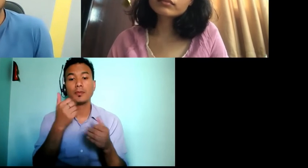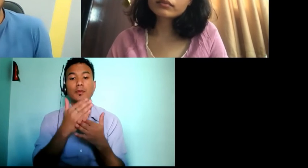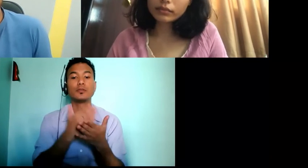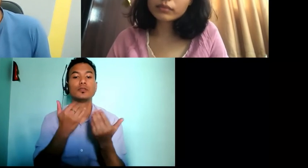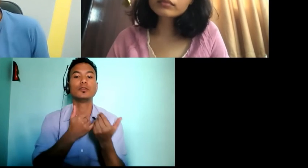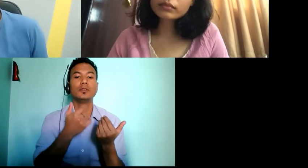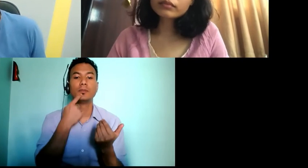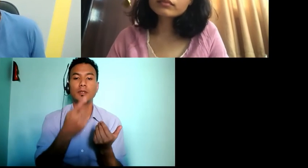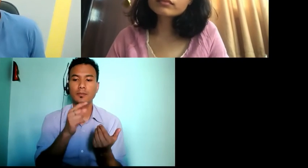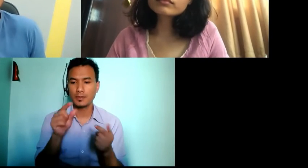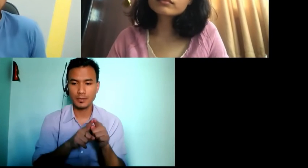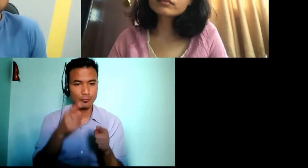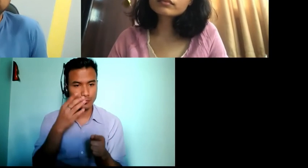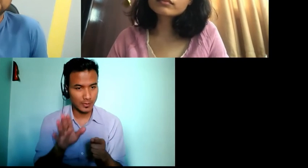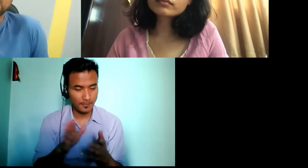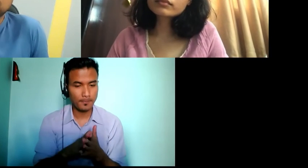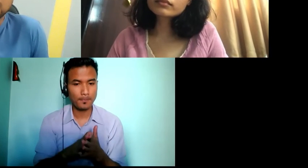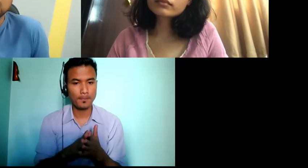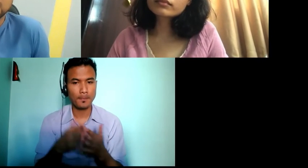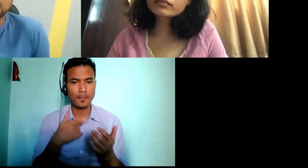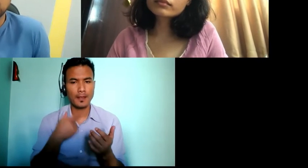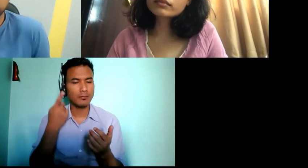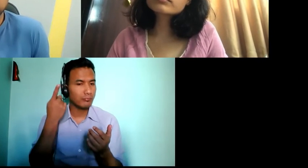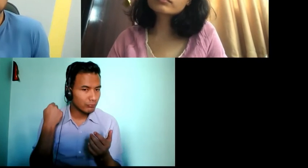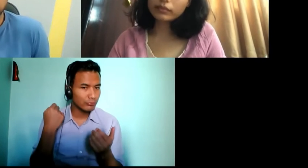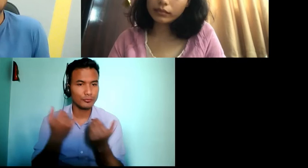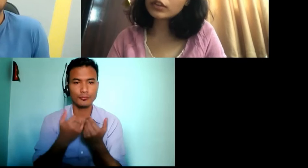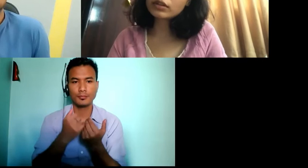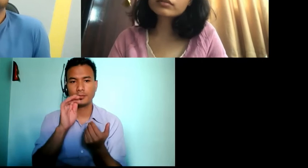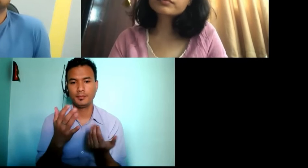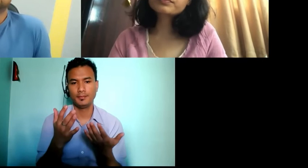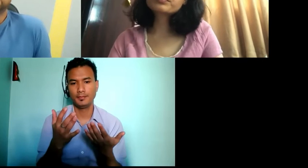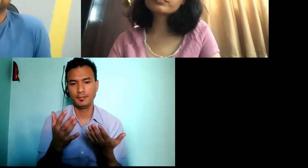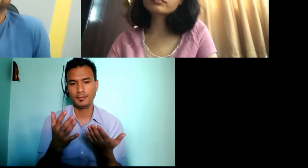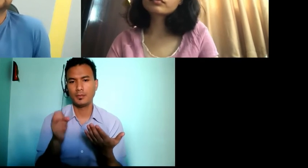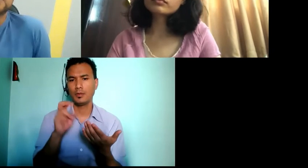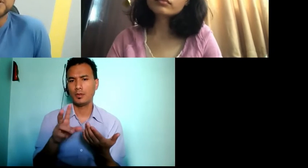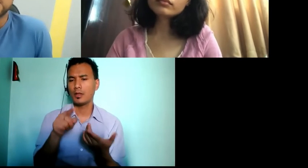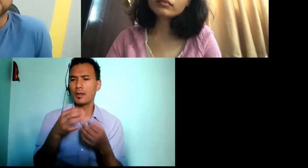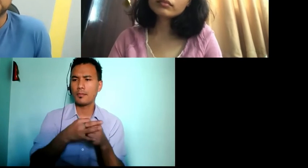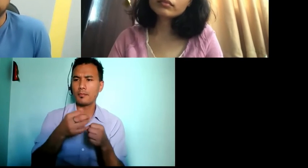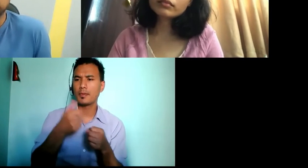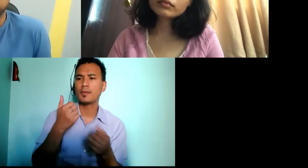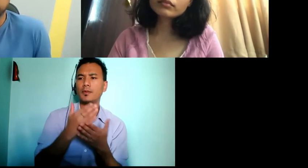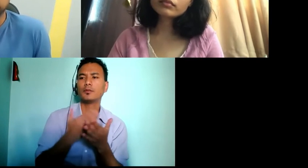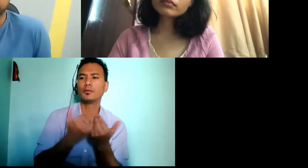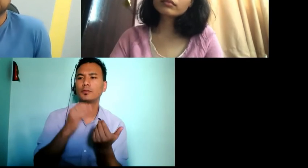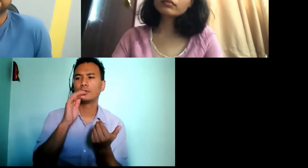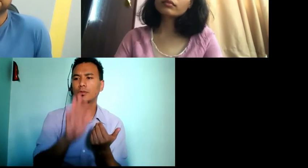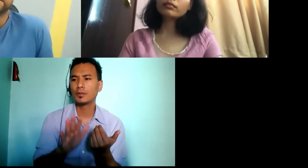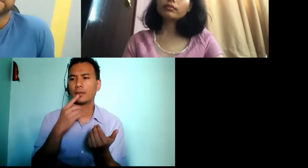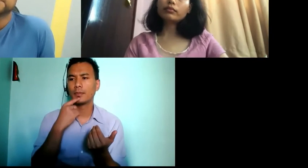गर्न मन छ यो भन्ने कुरा पनि हुन्छ। अब हामीले कम्प्लिटली इग्नोरै त गर्न सक्दैनौँ होइन, तर यसलाई व्यवस्थित कसरी गर्न सकिन्छ होला त तपाईँको